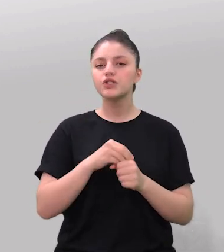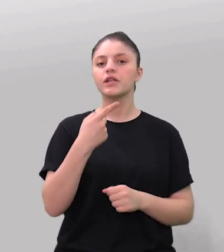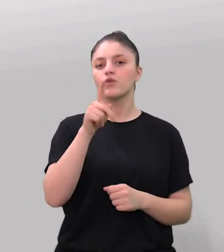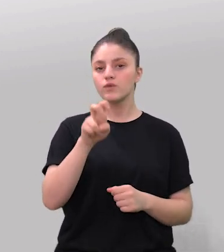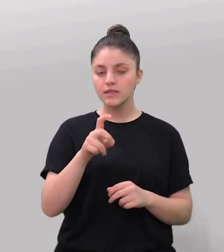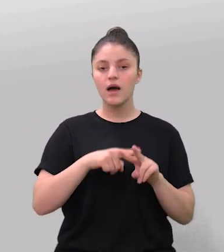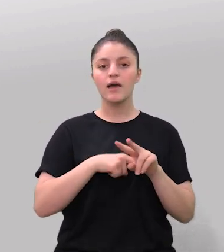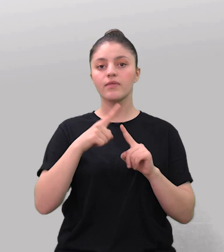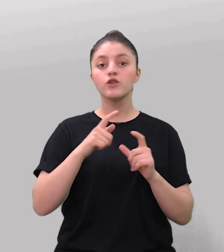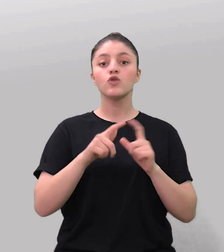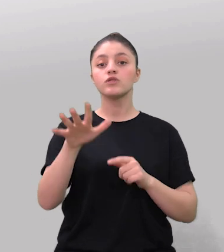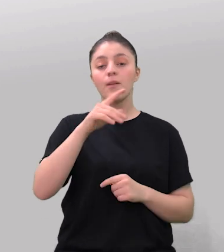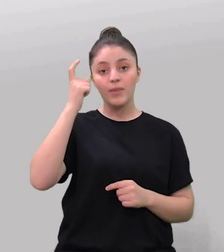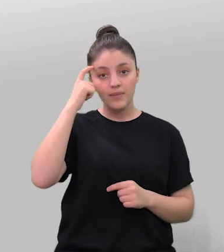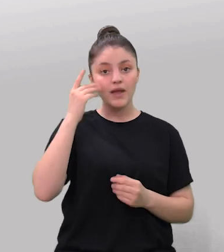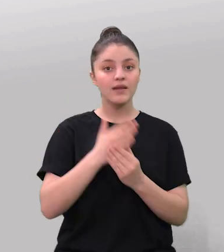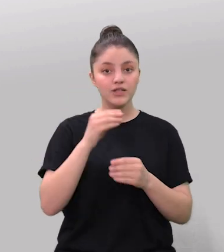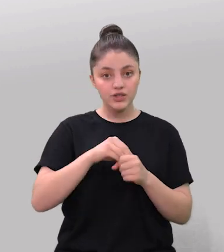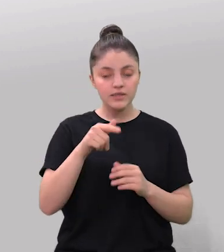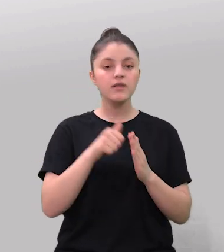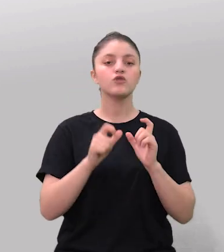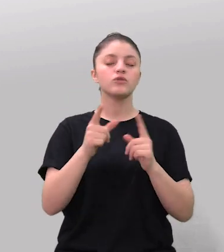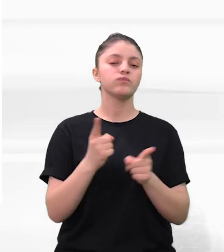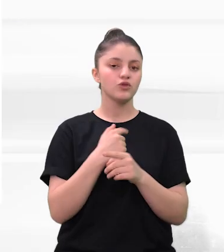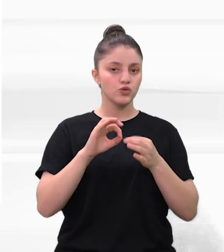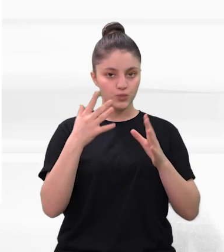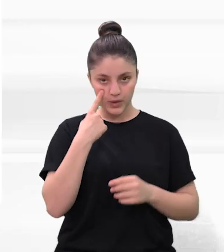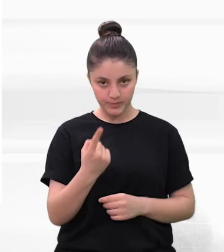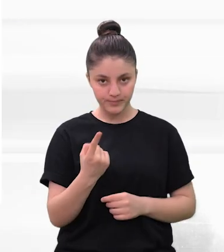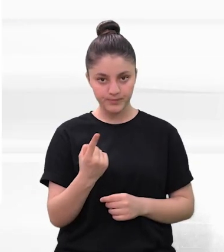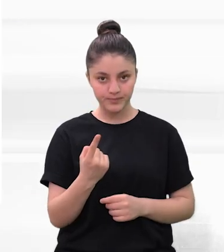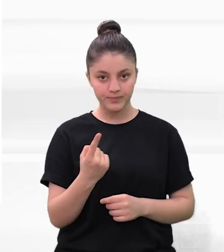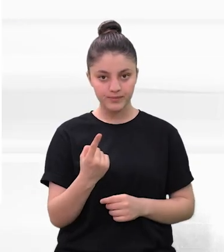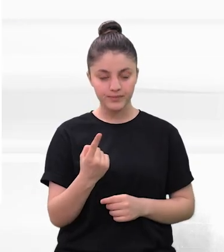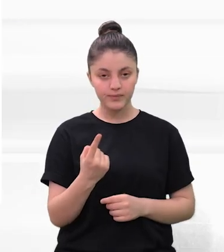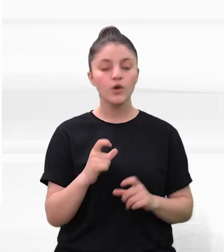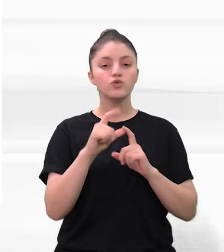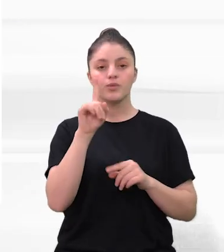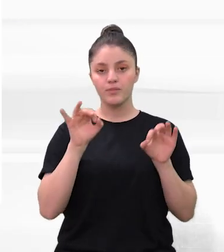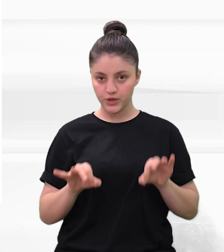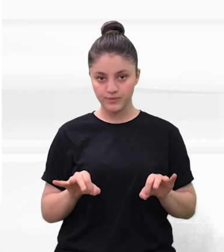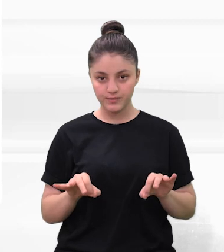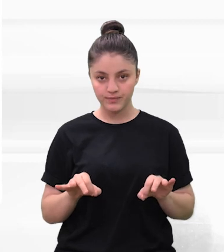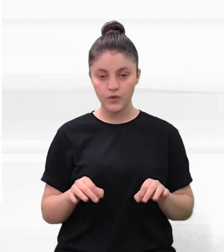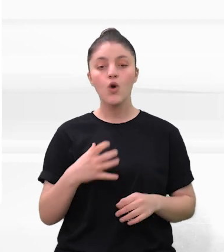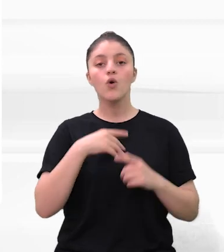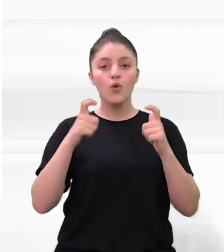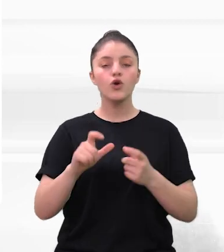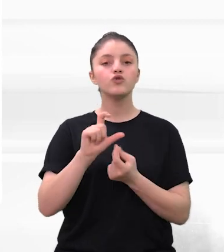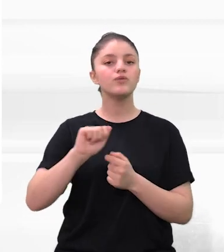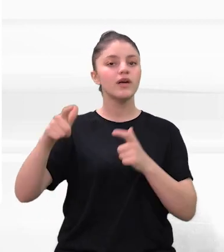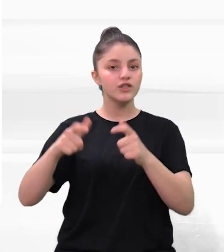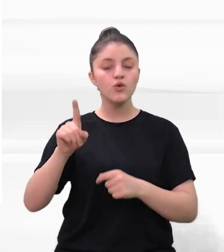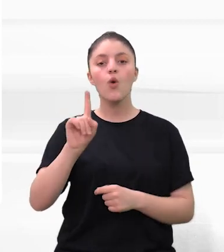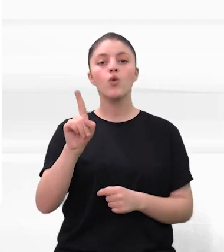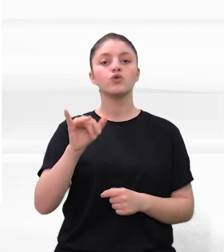dersimizde 2018 ayeti sosyal bilimleri testi çıkan tarz olan açıyoruz soru bir Konya'nın